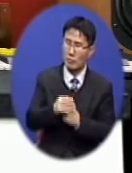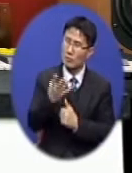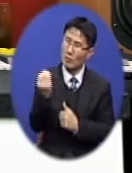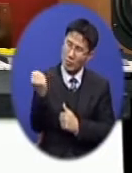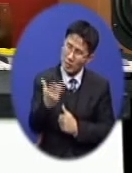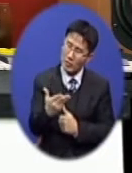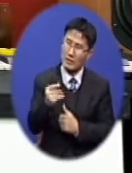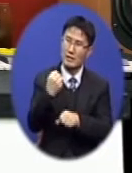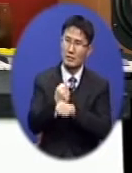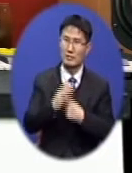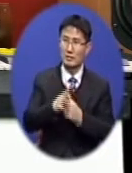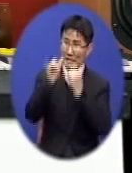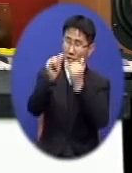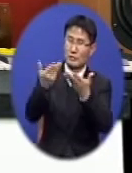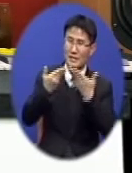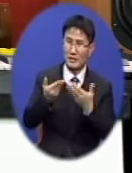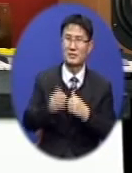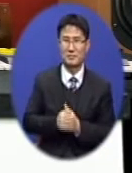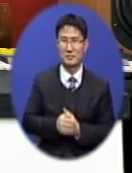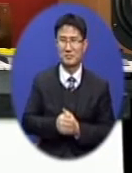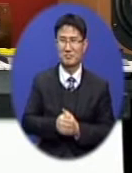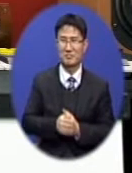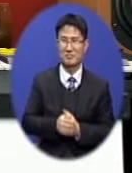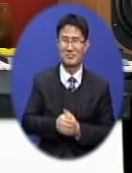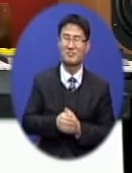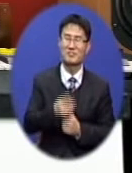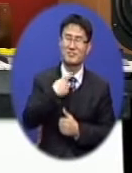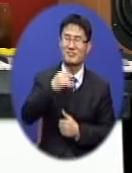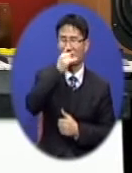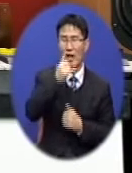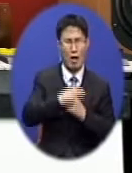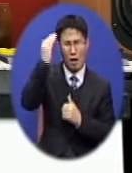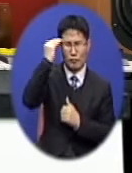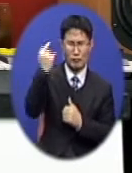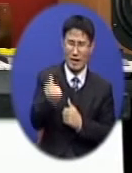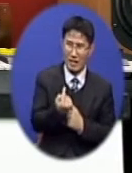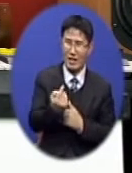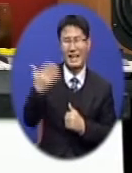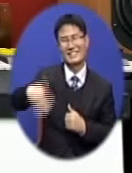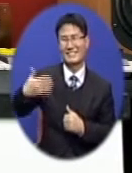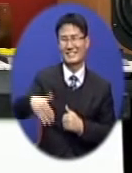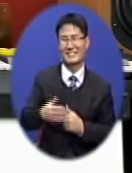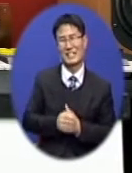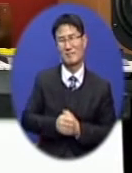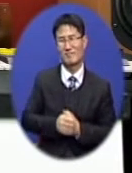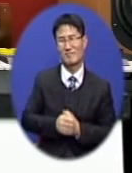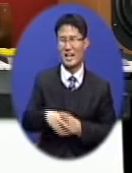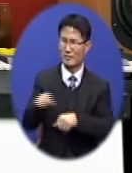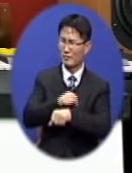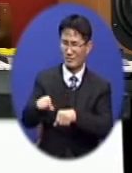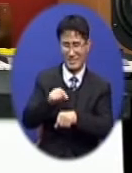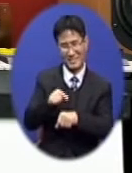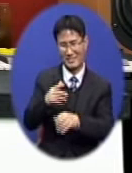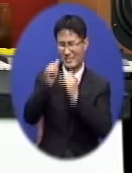예, 좀 상도 받아봤고 했었던 경력이 있는데 한국에 와서는 아직은 이제 특별한 상을